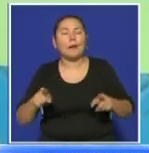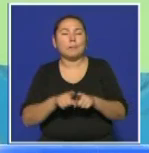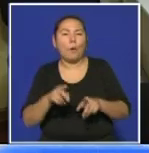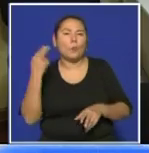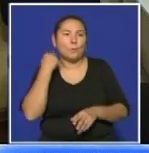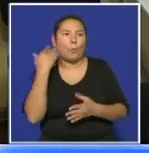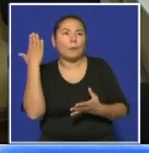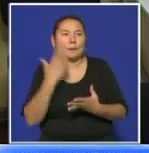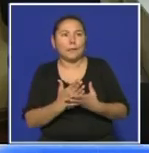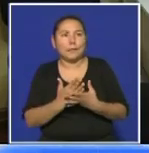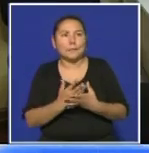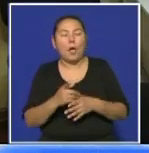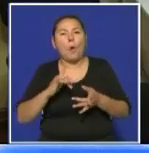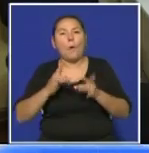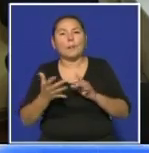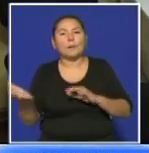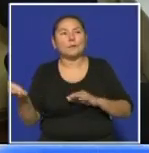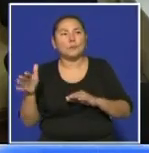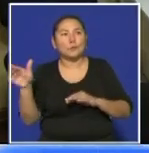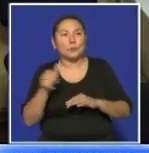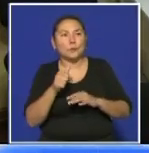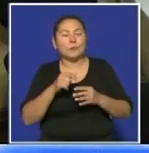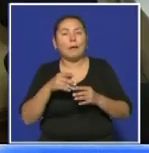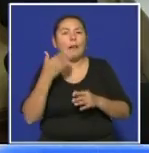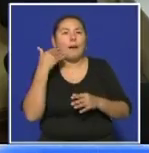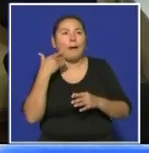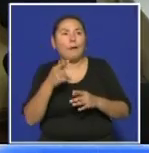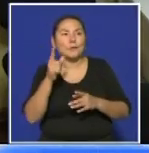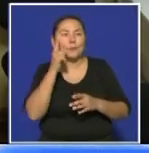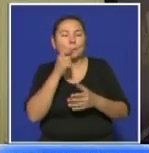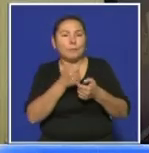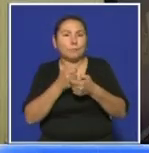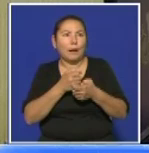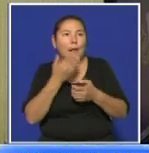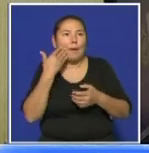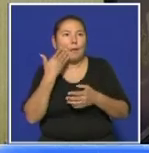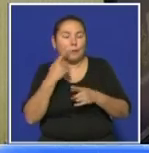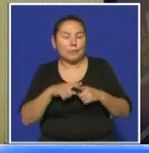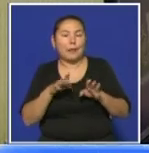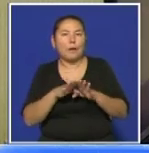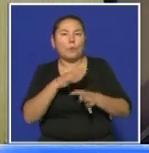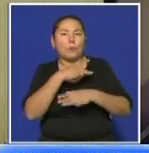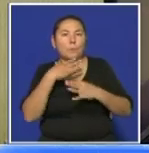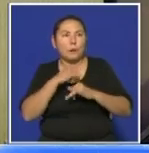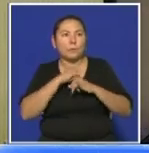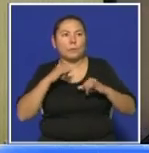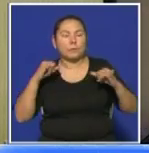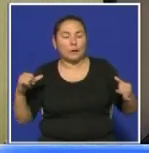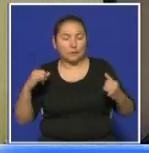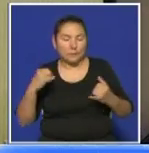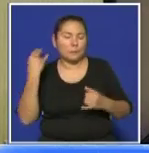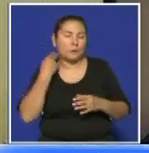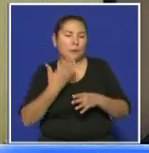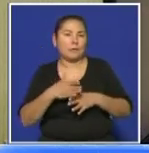бар. Жедел несиені онлайн түрде алу тіптен оңай. Қолыңызда ұялы телефоныңыз болса жеткілікті. Осылай көбі күмәнді келісім шарт